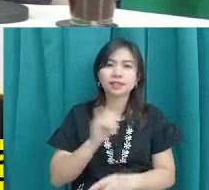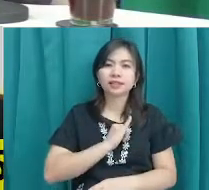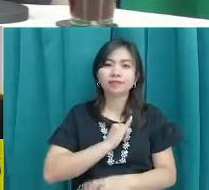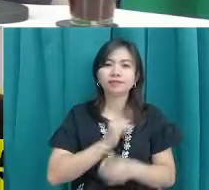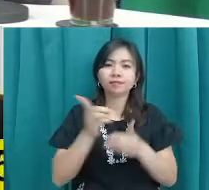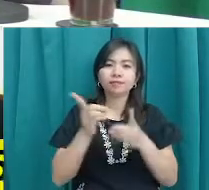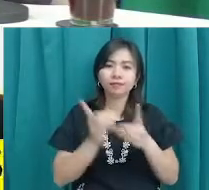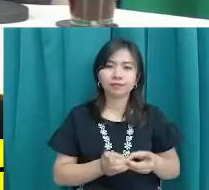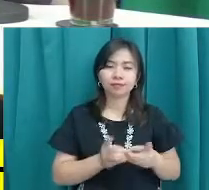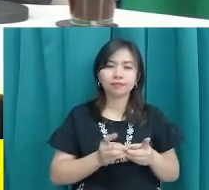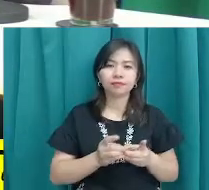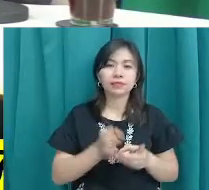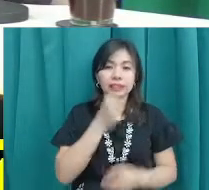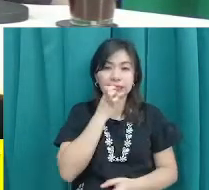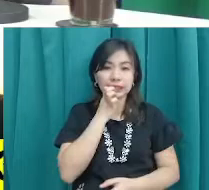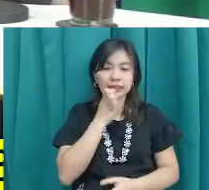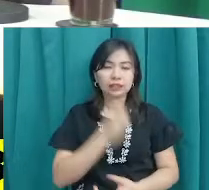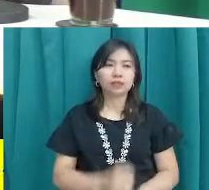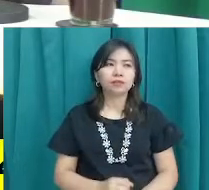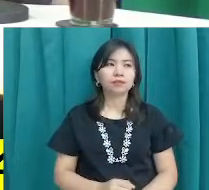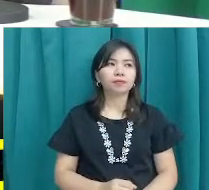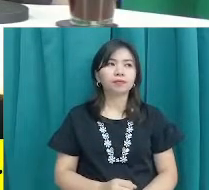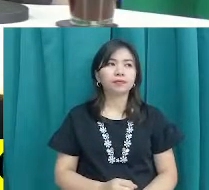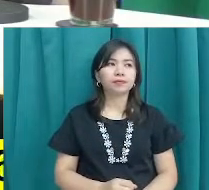para maganda. Ito yung sinatawag natin